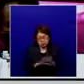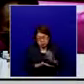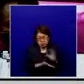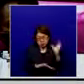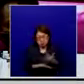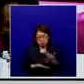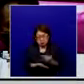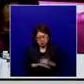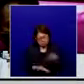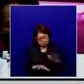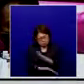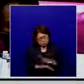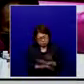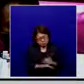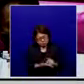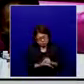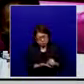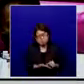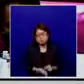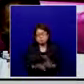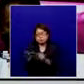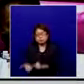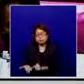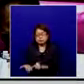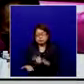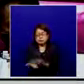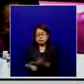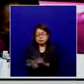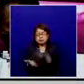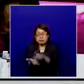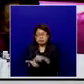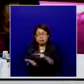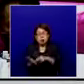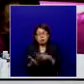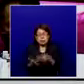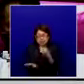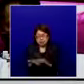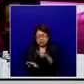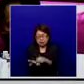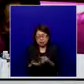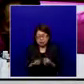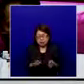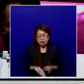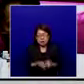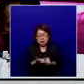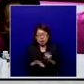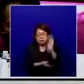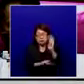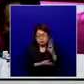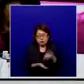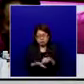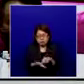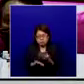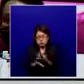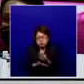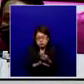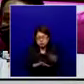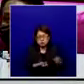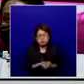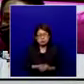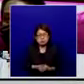เดียวแล้วก็บอกว่าตั๋วเงินเวลาจะไปให้ไอ้บริษัทนะออกเรตติ้งว่าเท่าไหร่นี่ขอโทษนะ